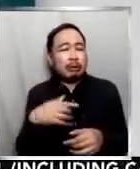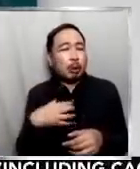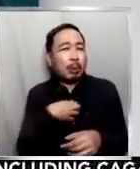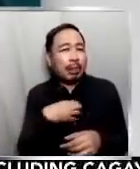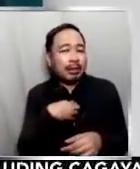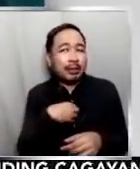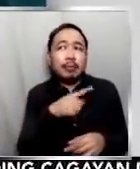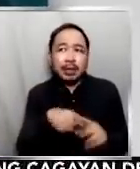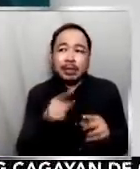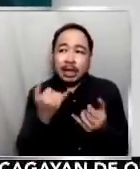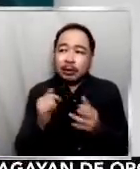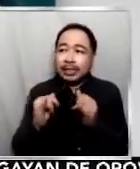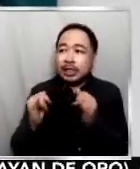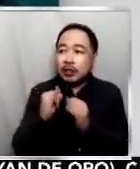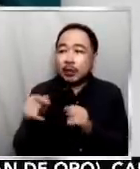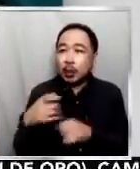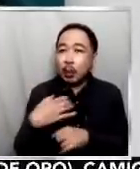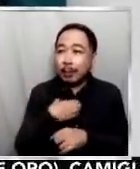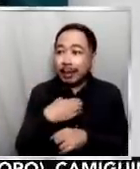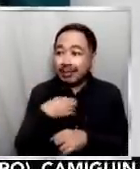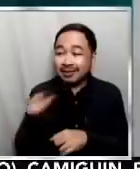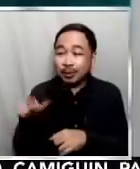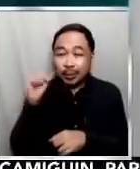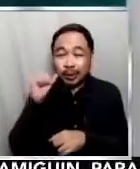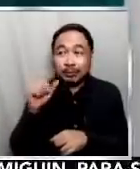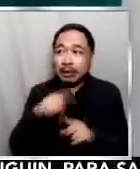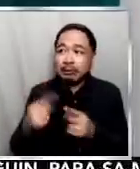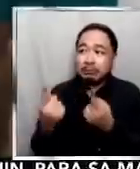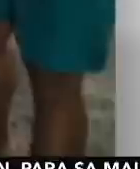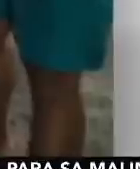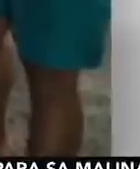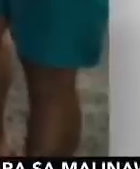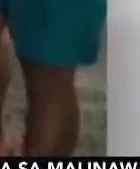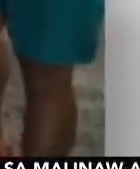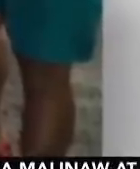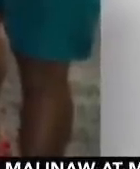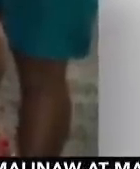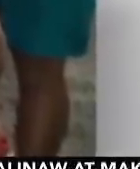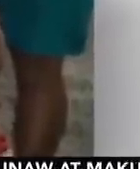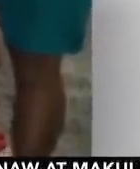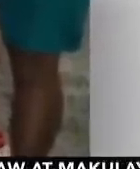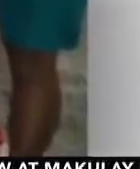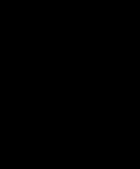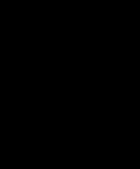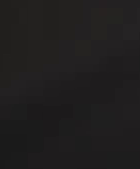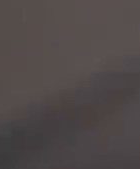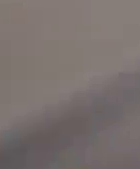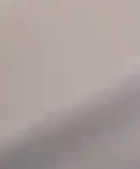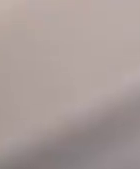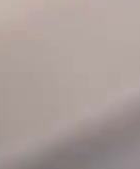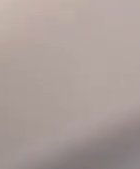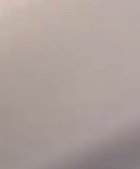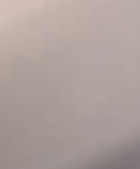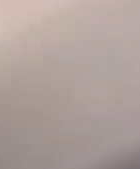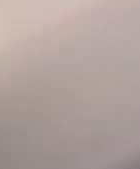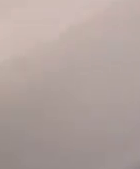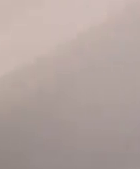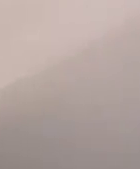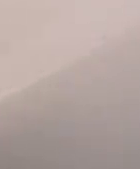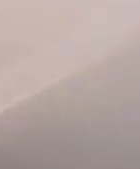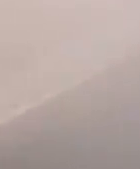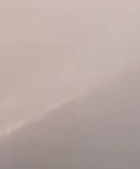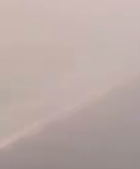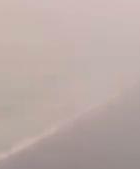pero hindi siya tumutugon sa aming mga mensahe tawag. Emil Sumangil, Nakatutok, 24 Oras. Hindi natutulog ang mga